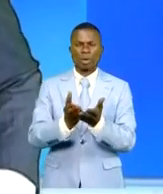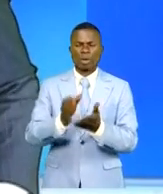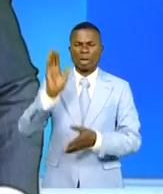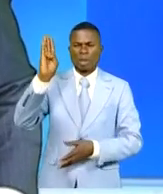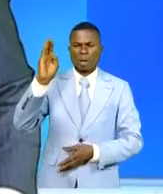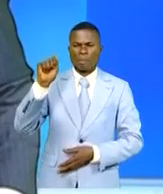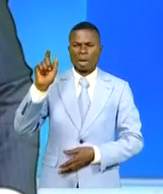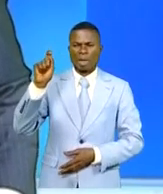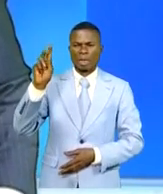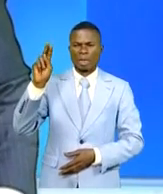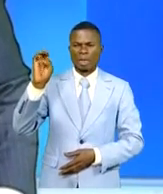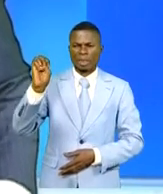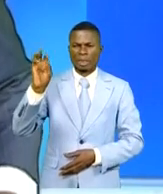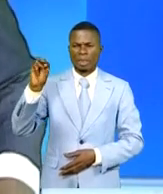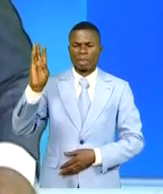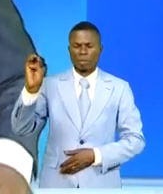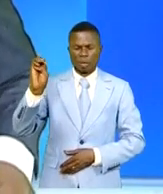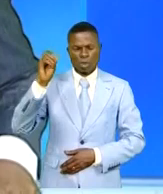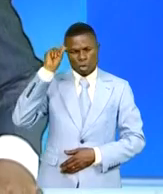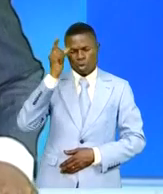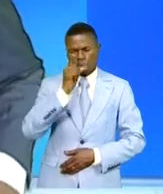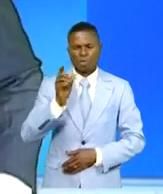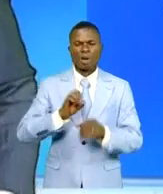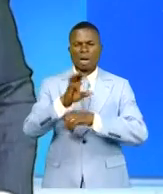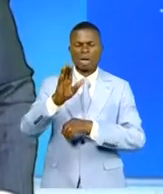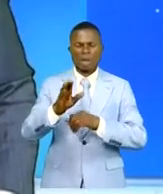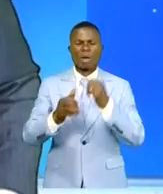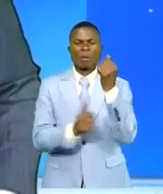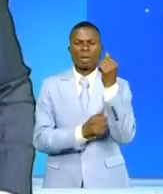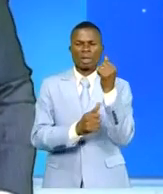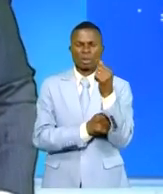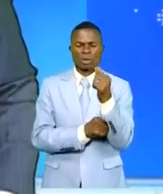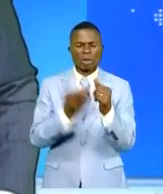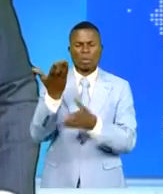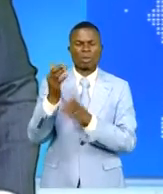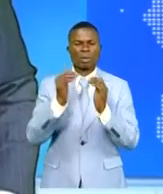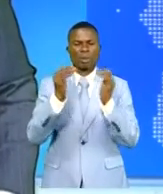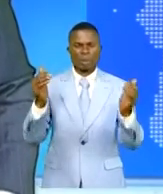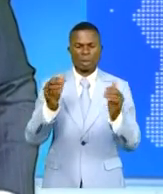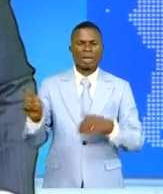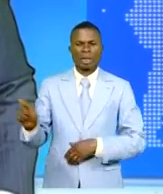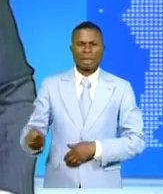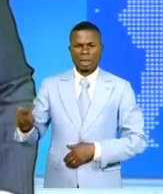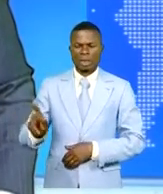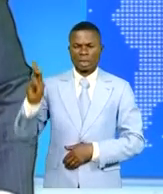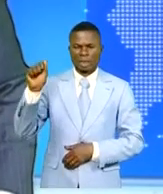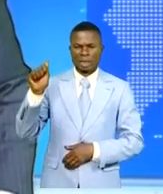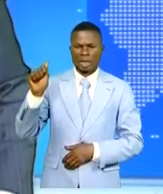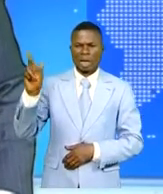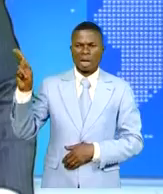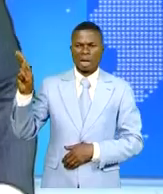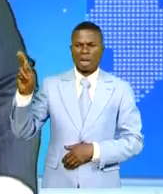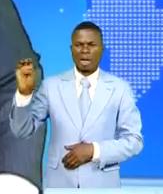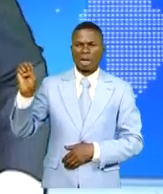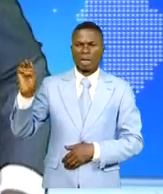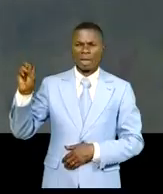et Hutu. Le gouverneur de province a dépêché sur place une mission de pacification dans le territoire des Kalehi. Eli Bayendoa